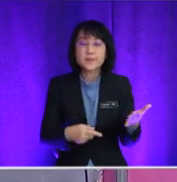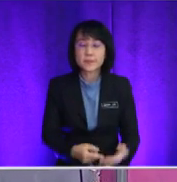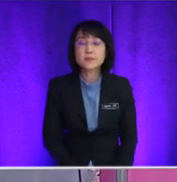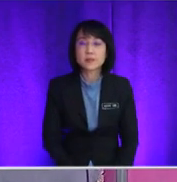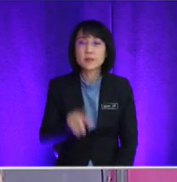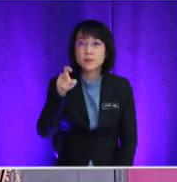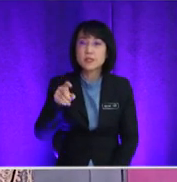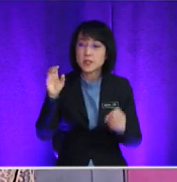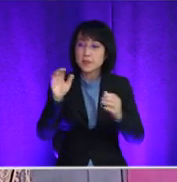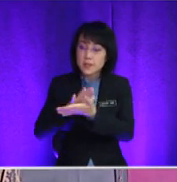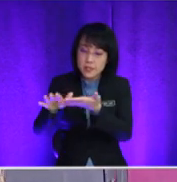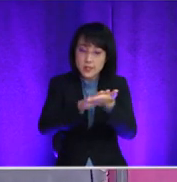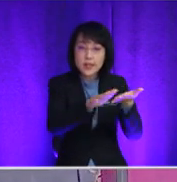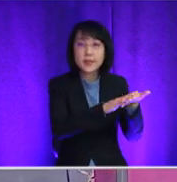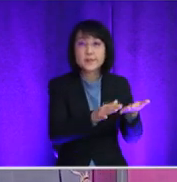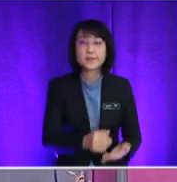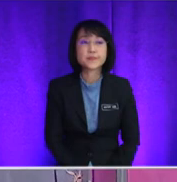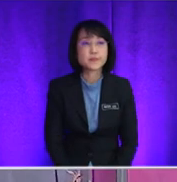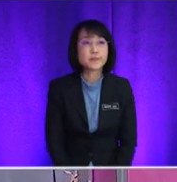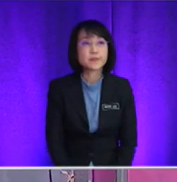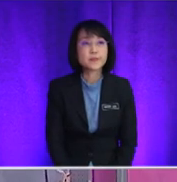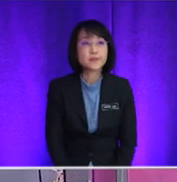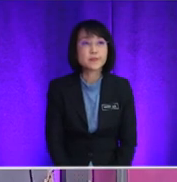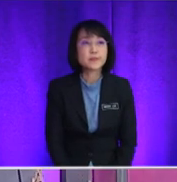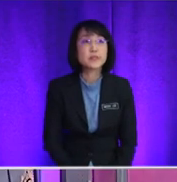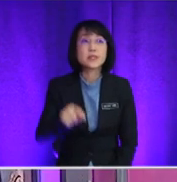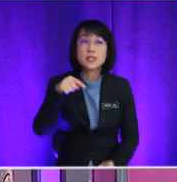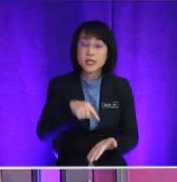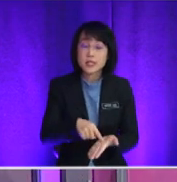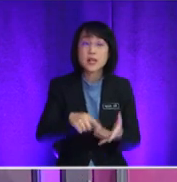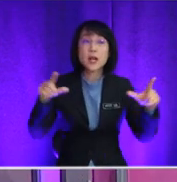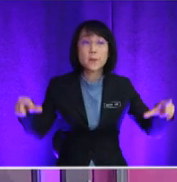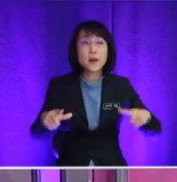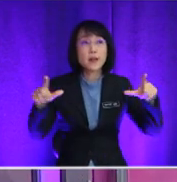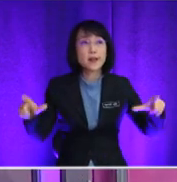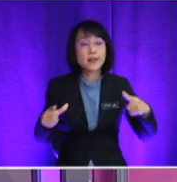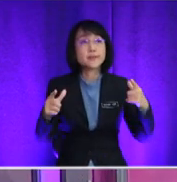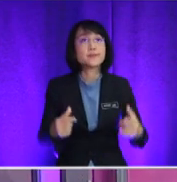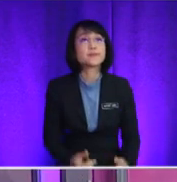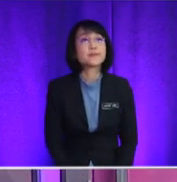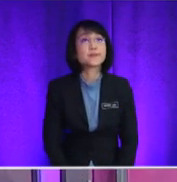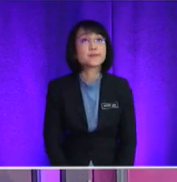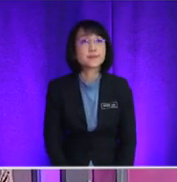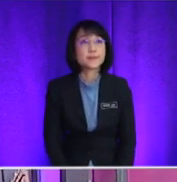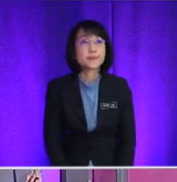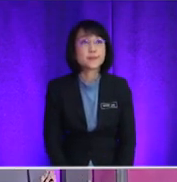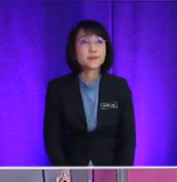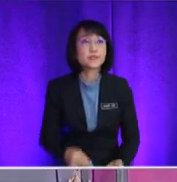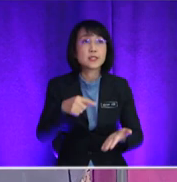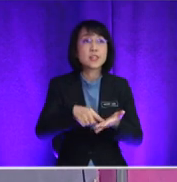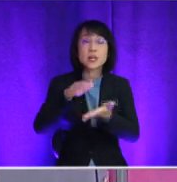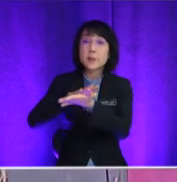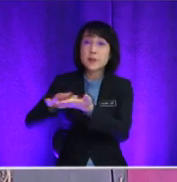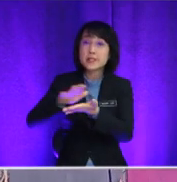menyebabkan keracunan makanan ini adalah amalan seterusnya ini dia kebersihan